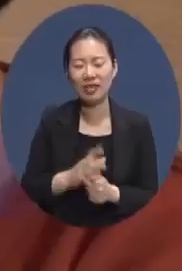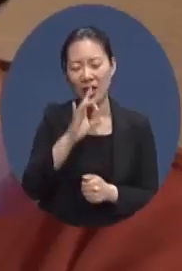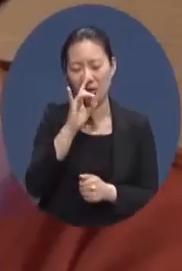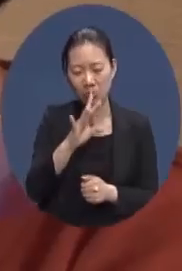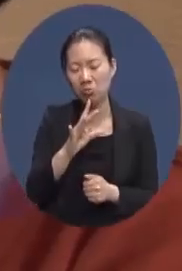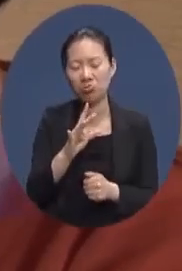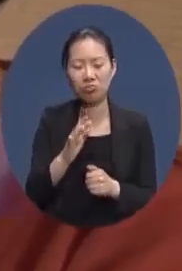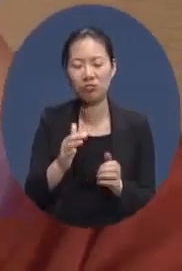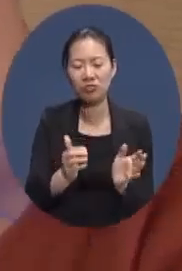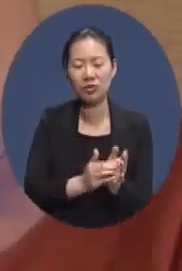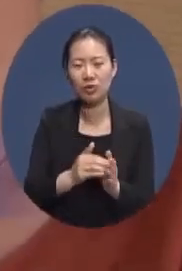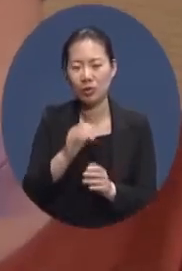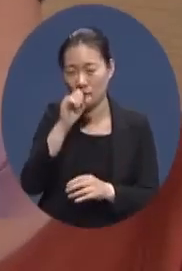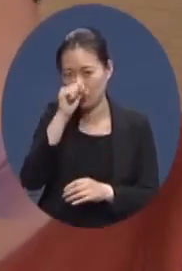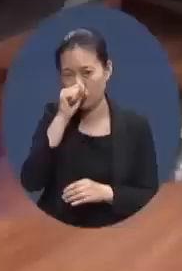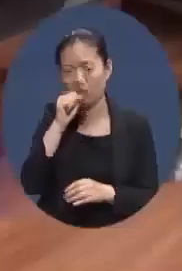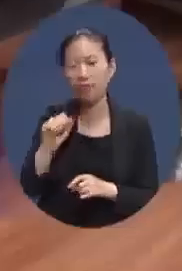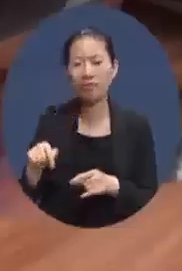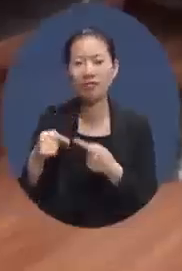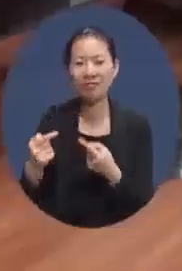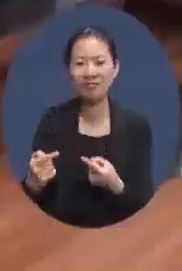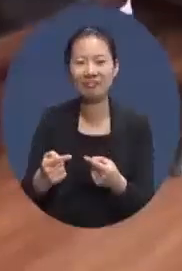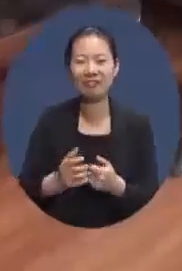건 안 하고 해서 좋은 건 하고.